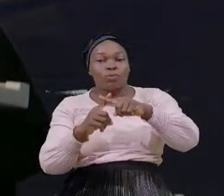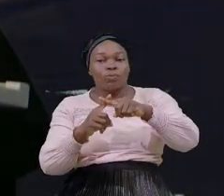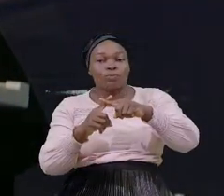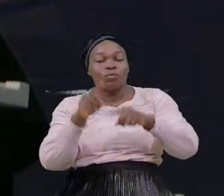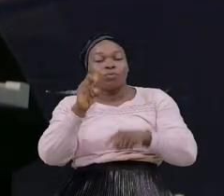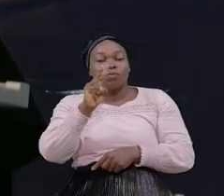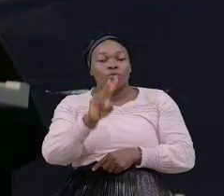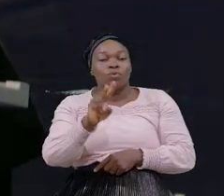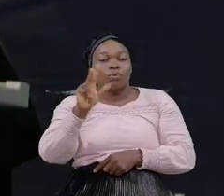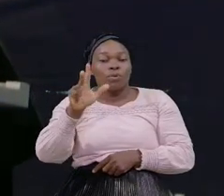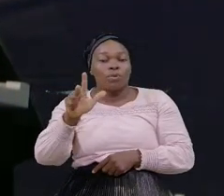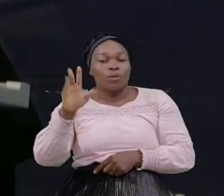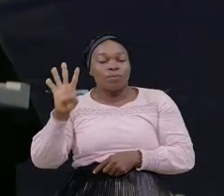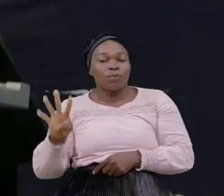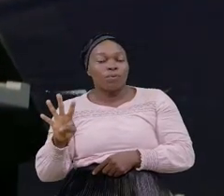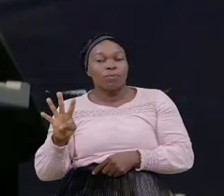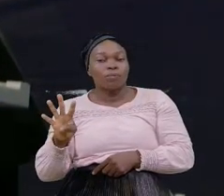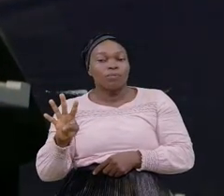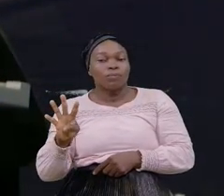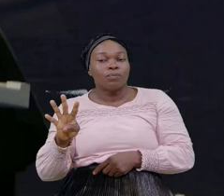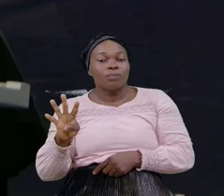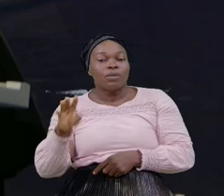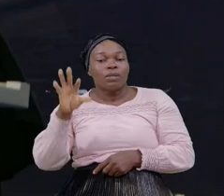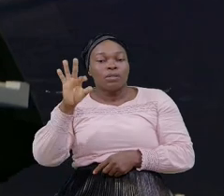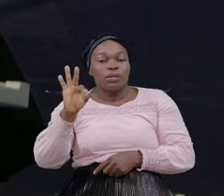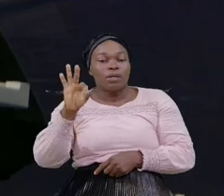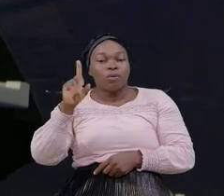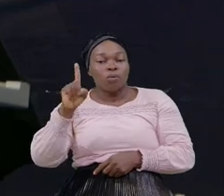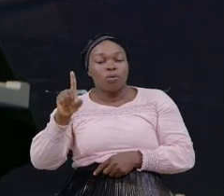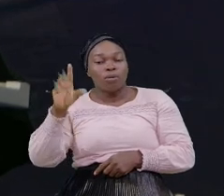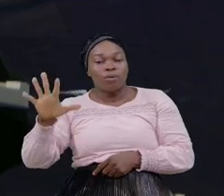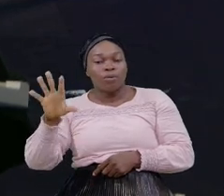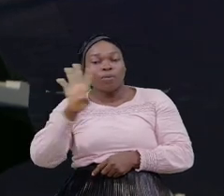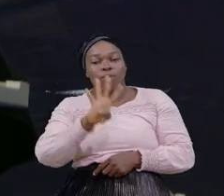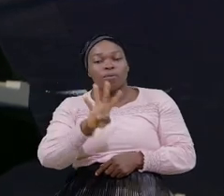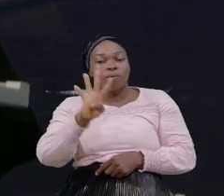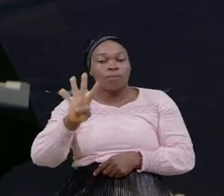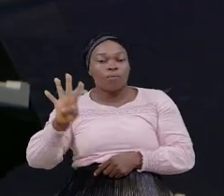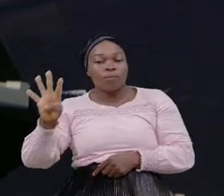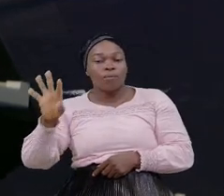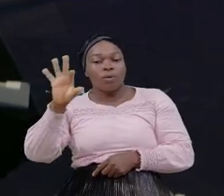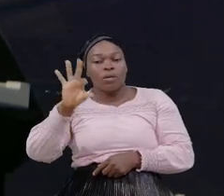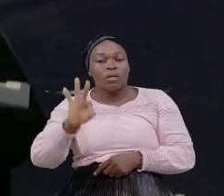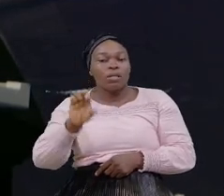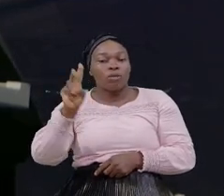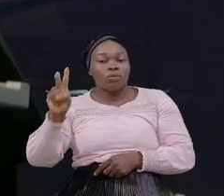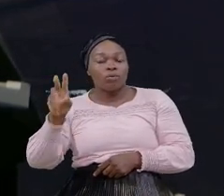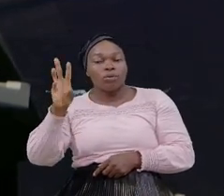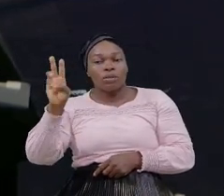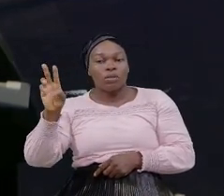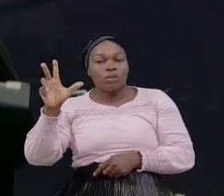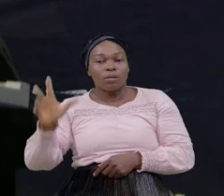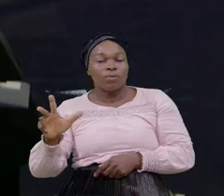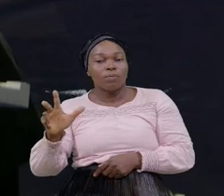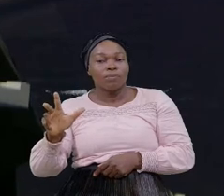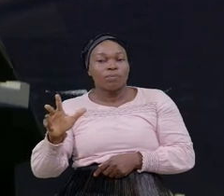vous êtes à la radio, à la télé, et vous venez de soumettre votre vie à Christ. Nous voulons avoir votre